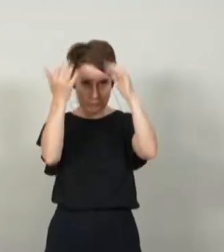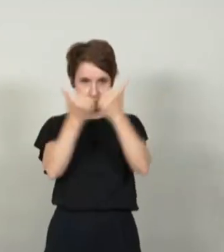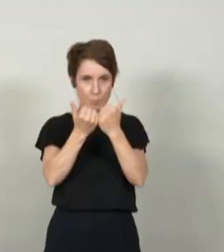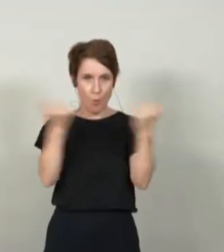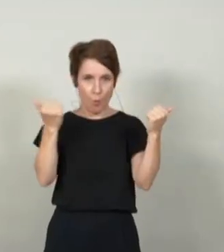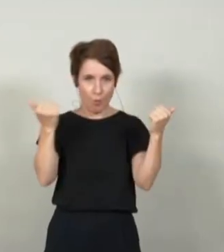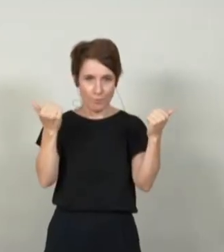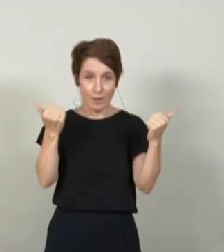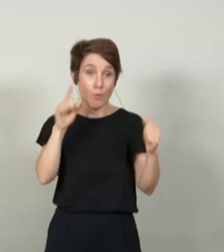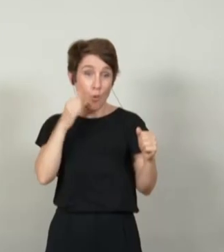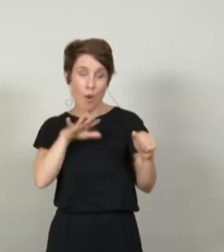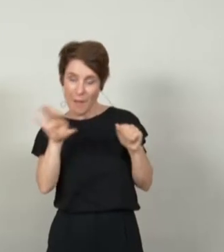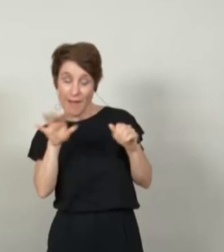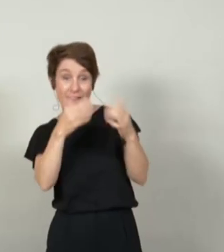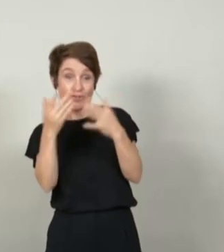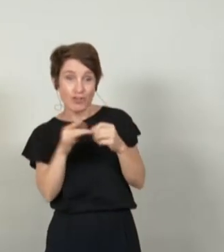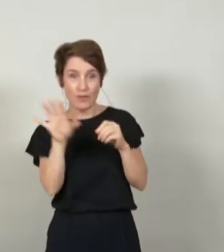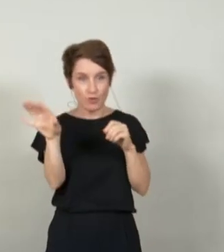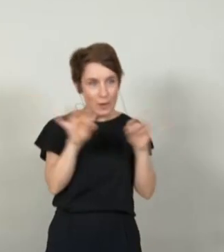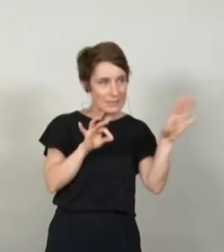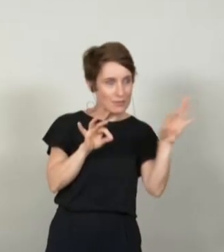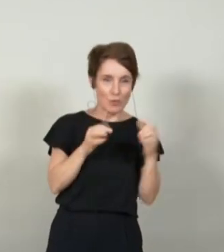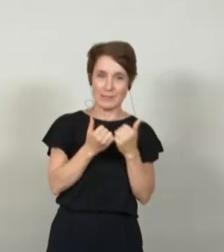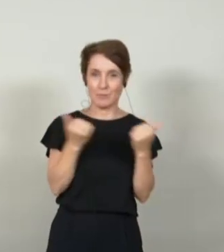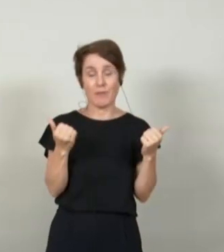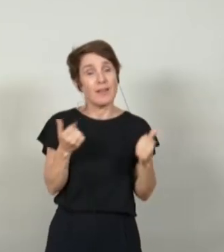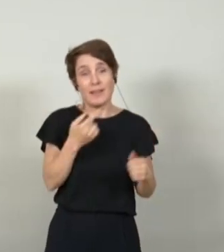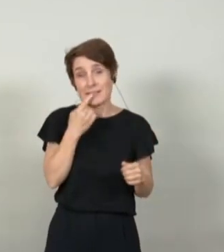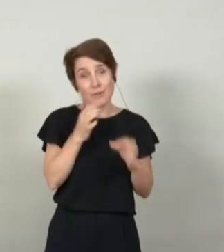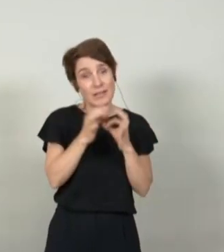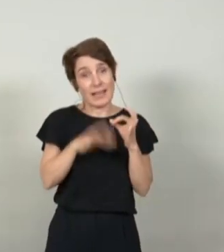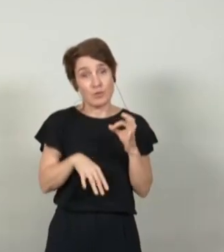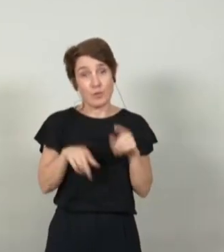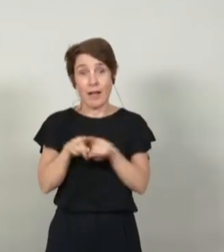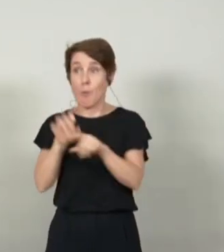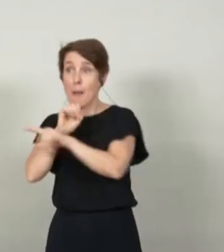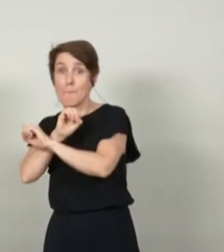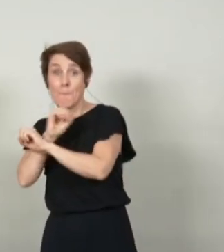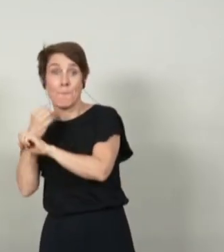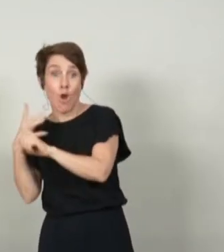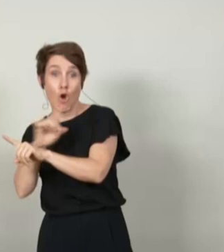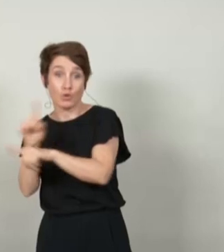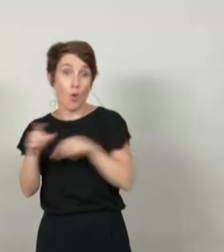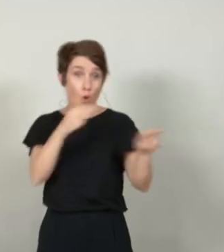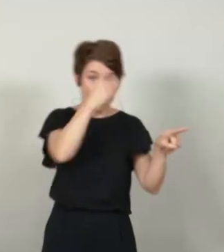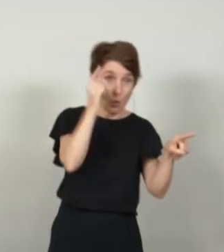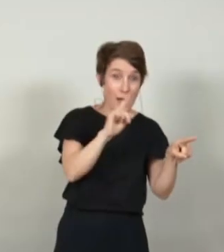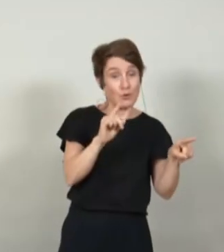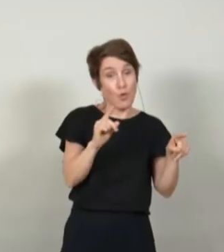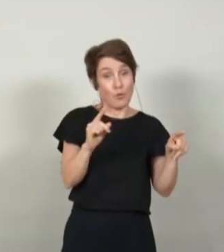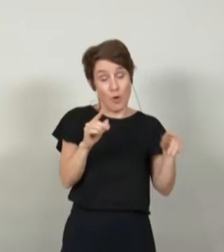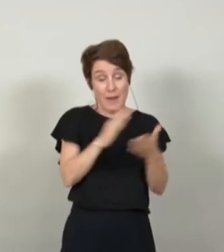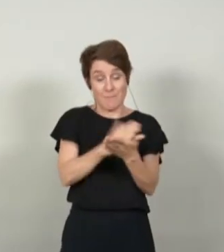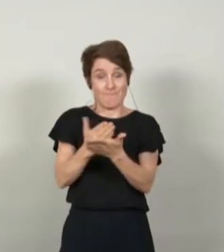et je crois que c'est bien ça qu'il faut avoir en tête que tout rien n'est tout blanc ou rien n'est tout noir et je vais essayer de m'efforcer de nous vous présenter